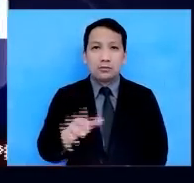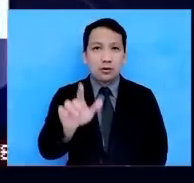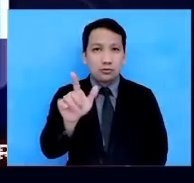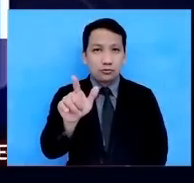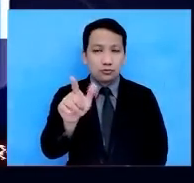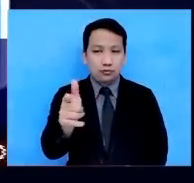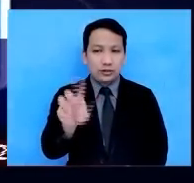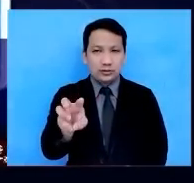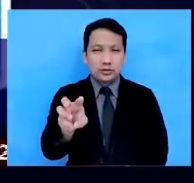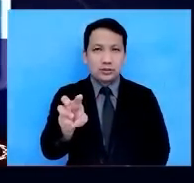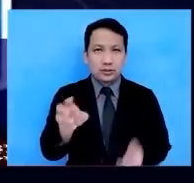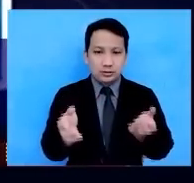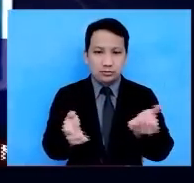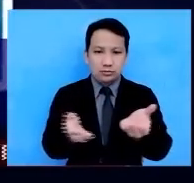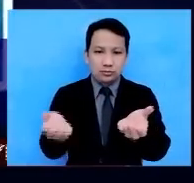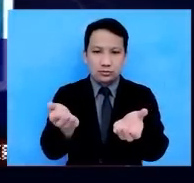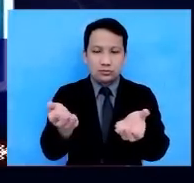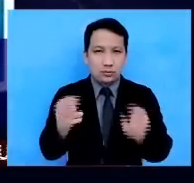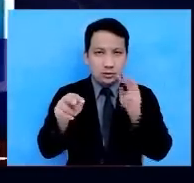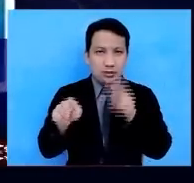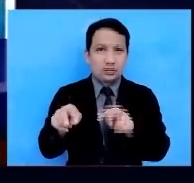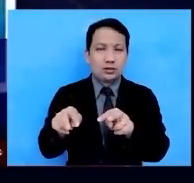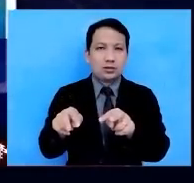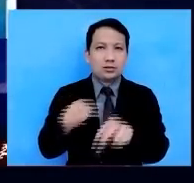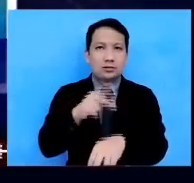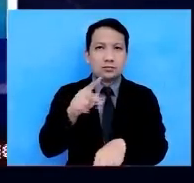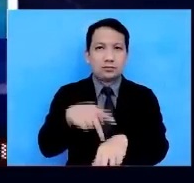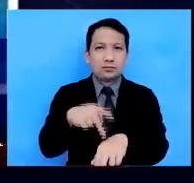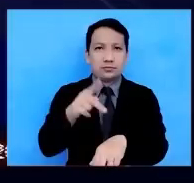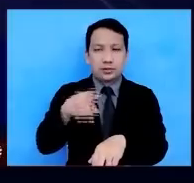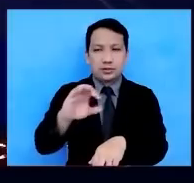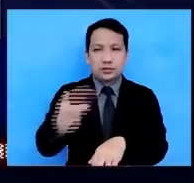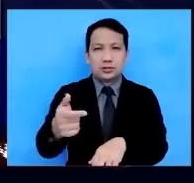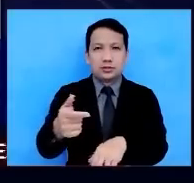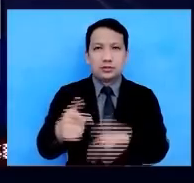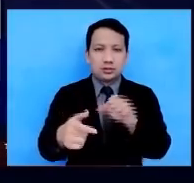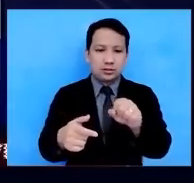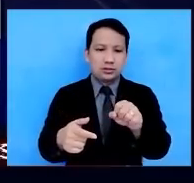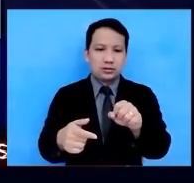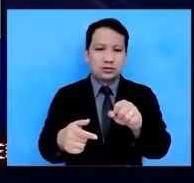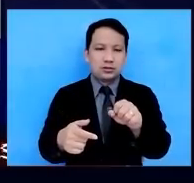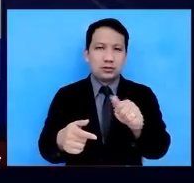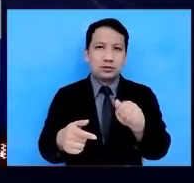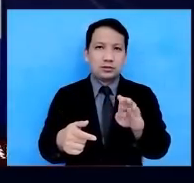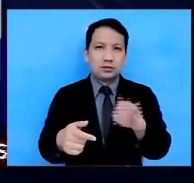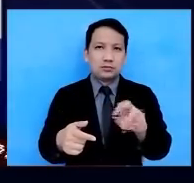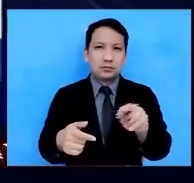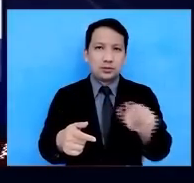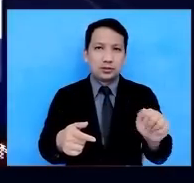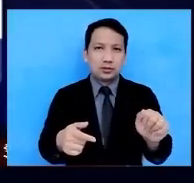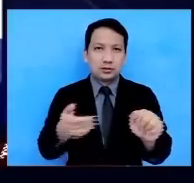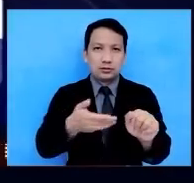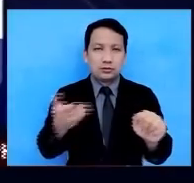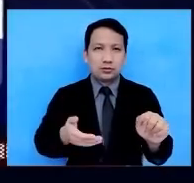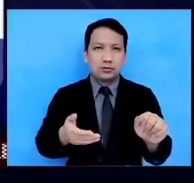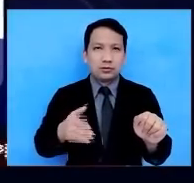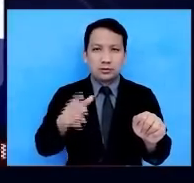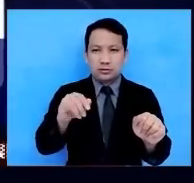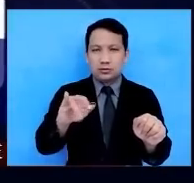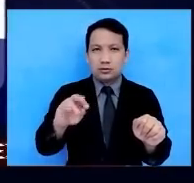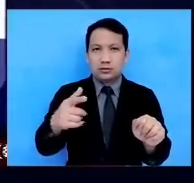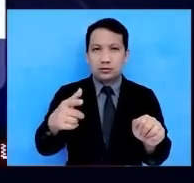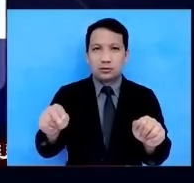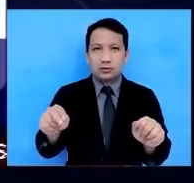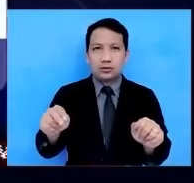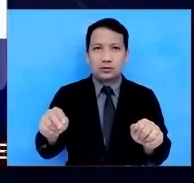Chinese vessel ang naispatan ng Philippine Coast Guard sa Sabina Shoal. Habang sa Ayungin Shoal naman, ay may hindi bababa sa 4